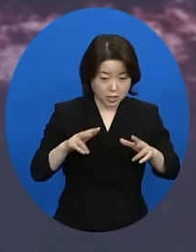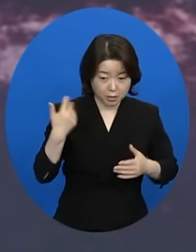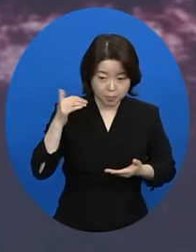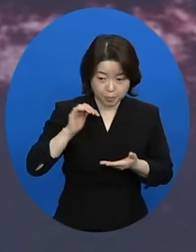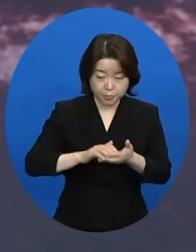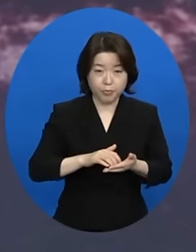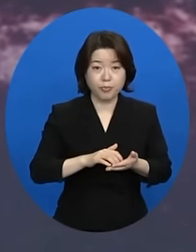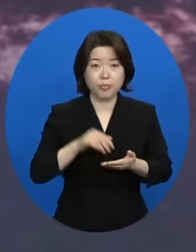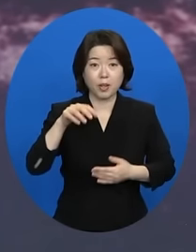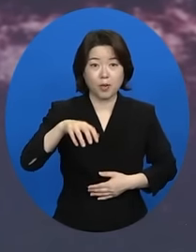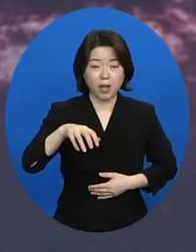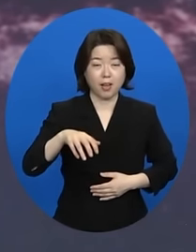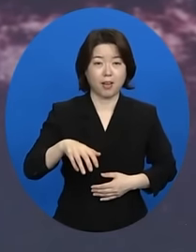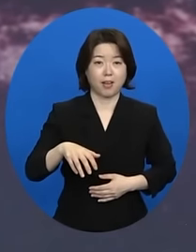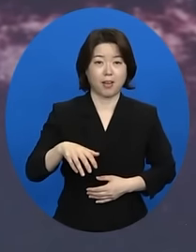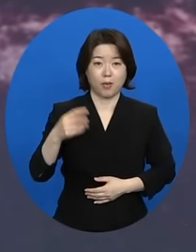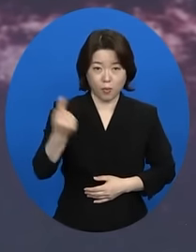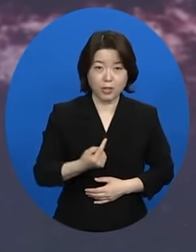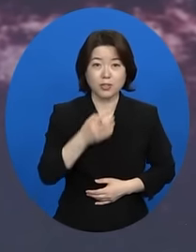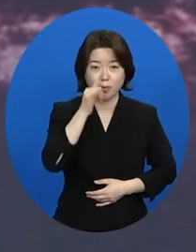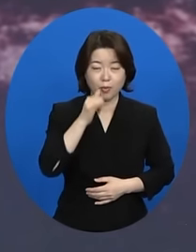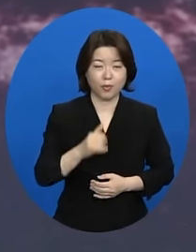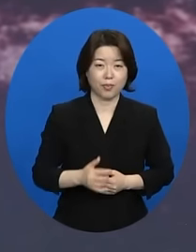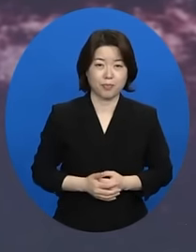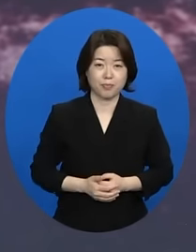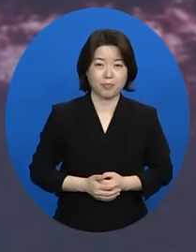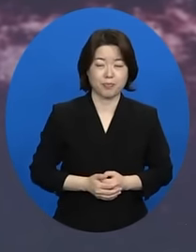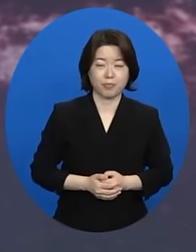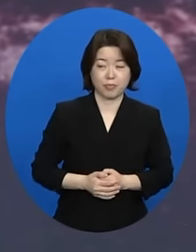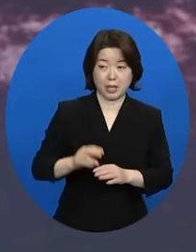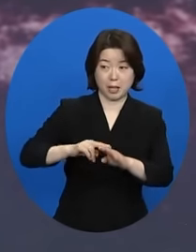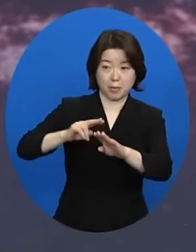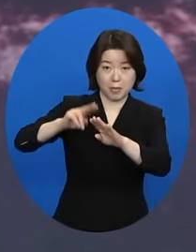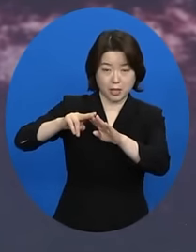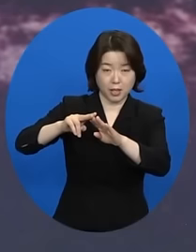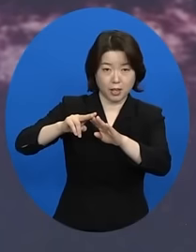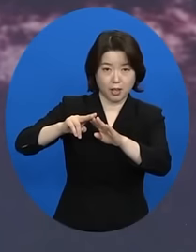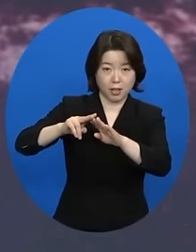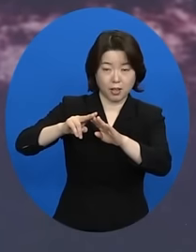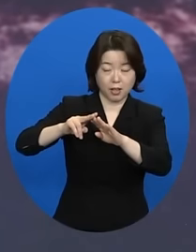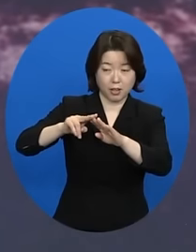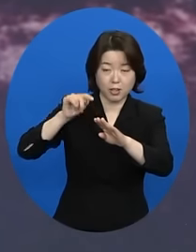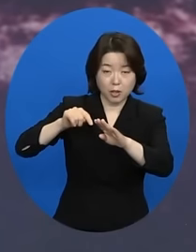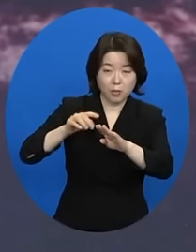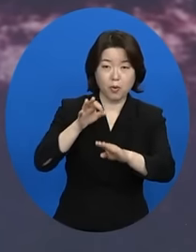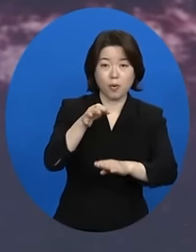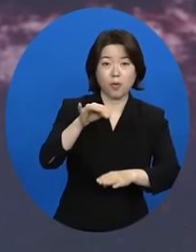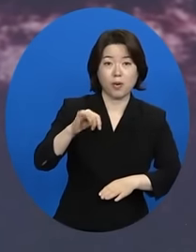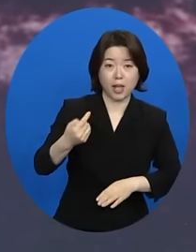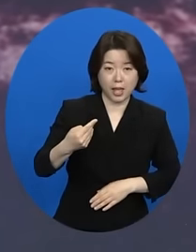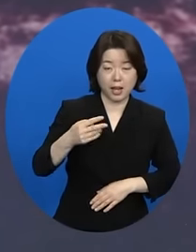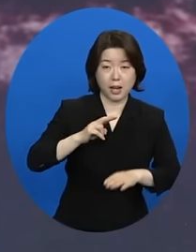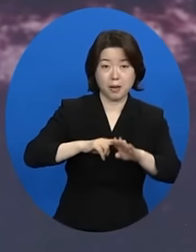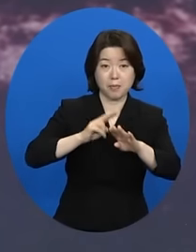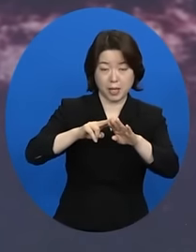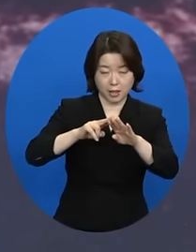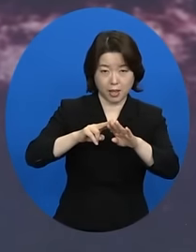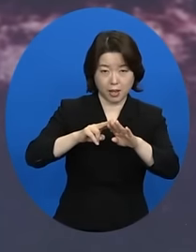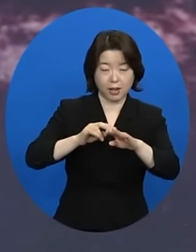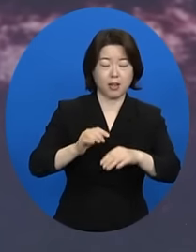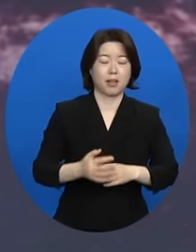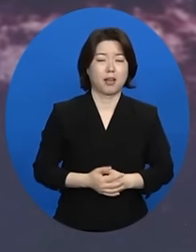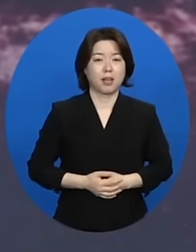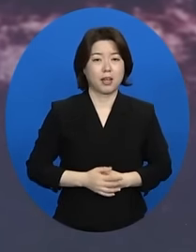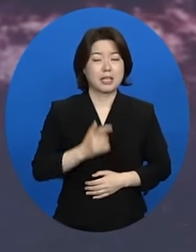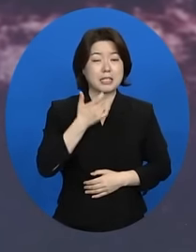베델에 왔더니 엘 베델이래요. 이게 무슨 얘기냐면 지금까지 야곱의 이